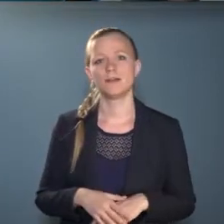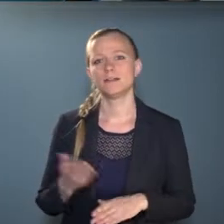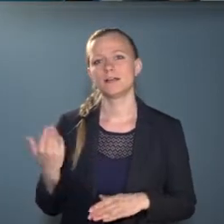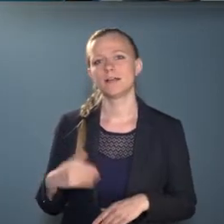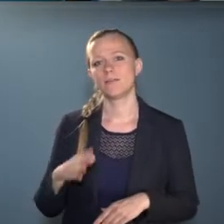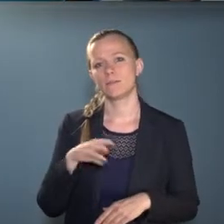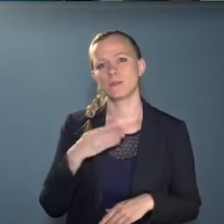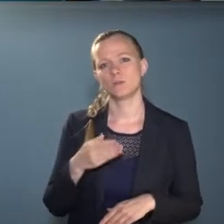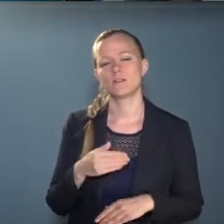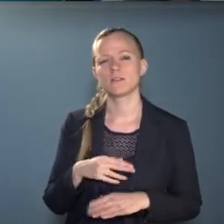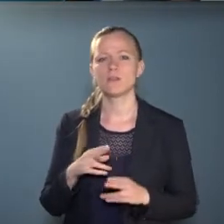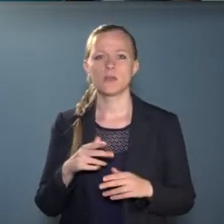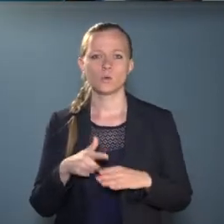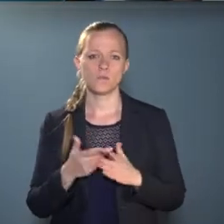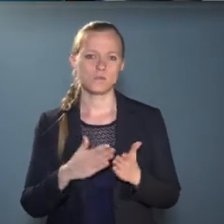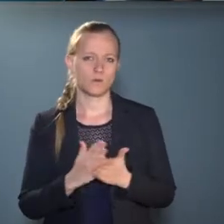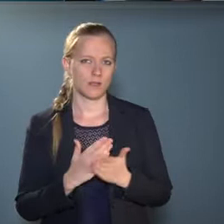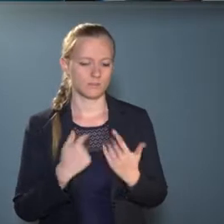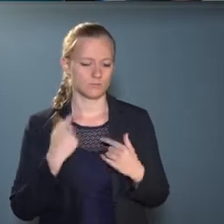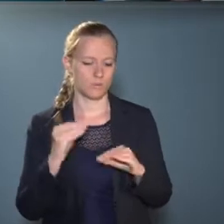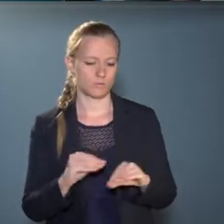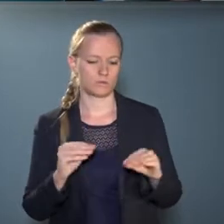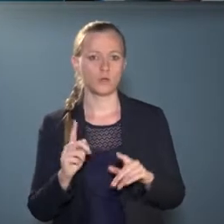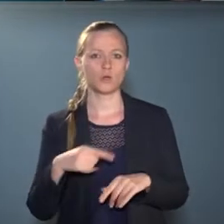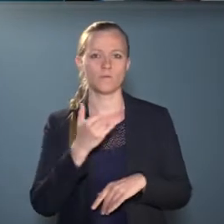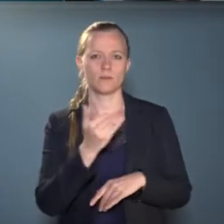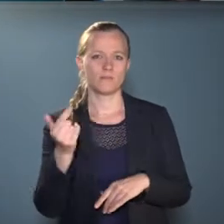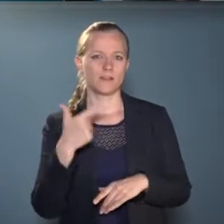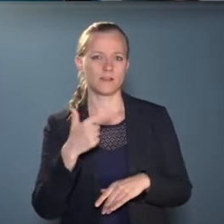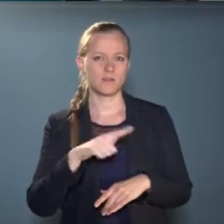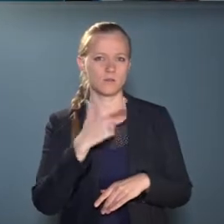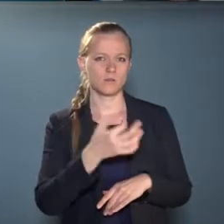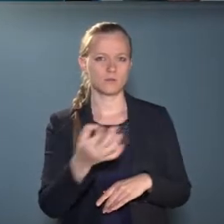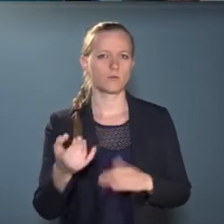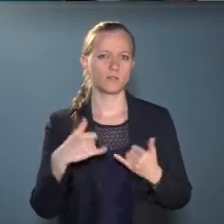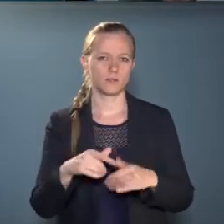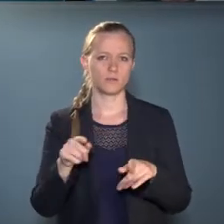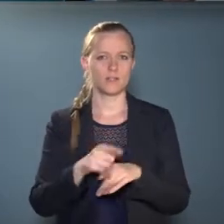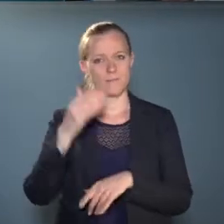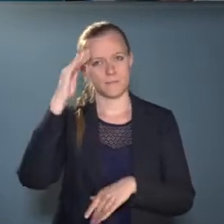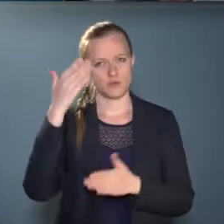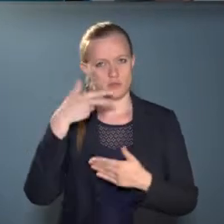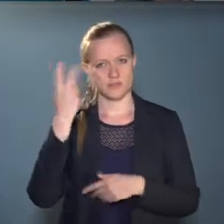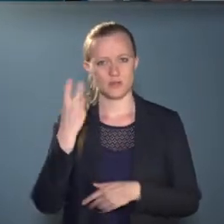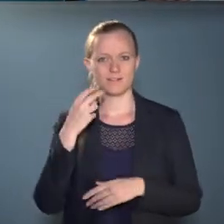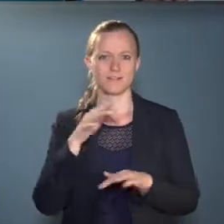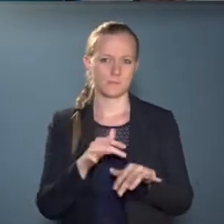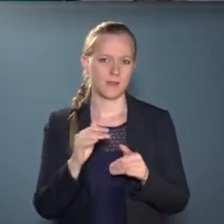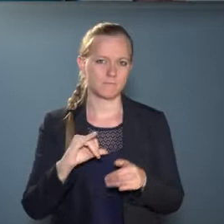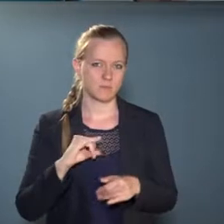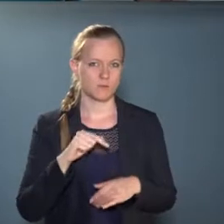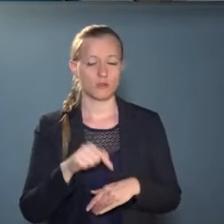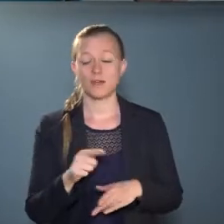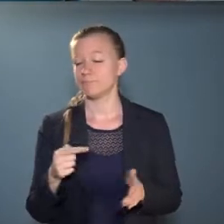Nemzeti Közszolgálati Egyetemen is oktatok, nálunk pont jövőre 2020-tól fog indulni egy kiberbiztonsági mesterszak, amelynek dedikált célja